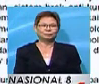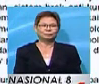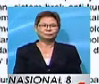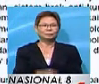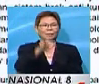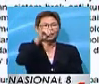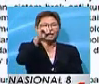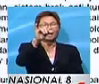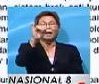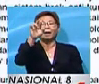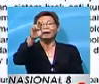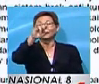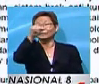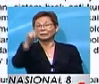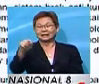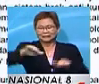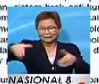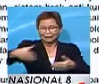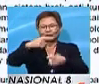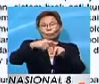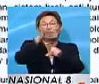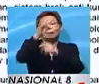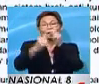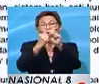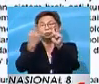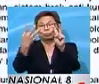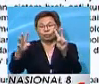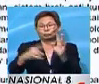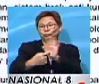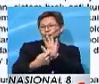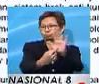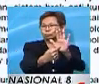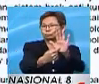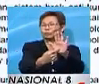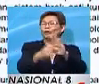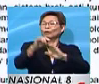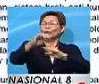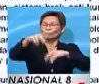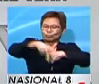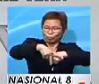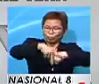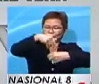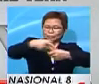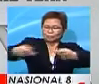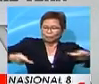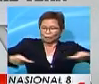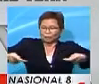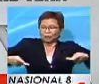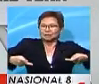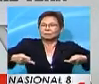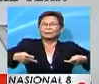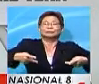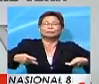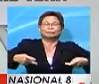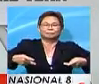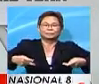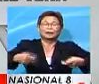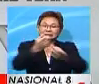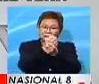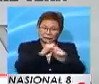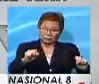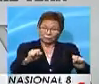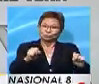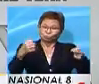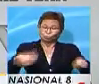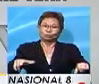iris yang diperkenalkan pada ogos 2014 menandakan kemasukan Proton dalam segmen kereta kompak dari segi keselamatan